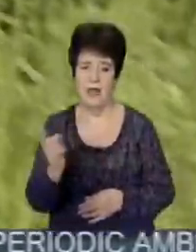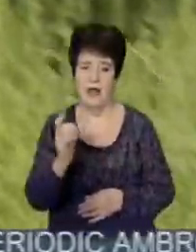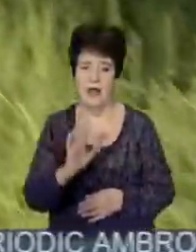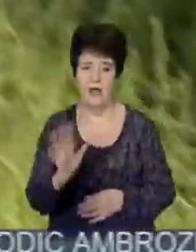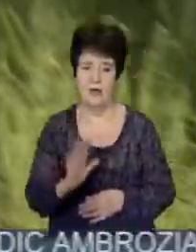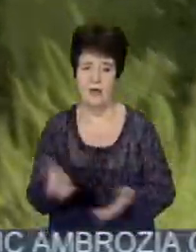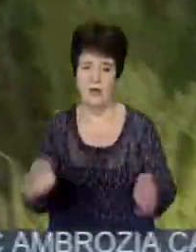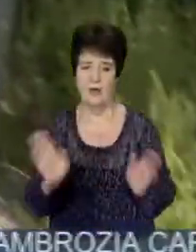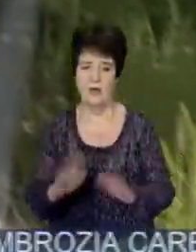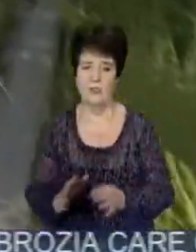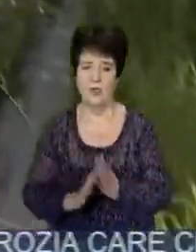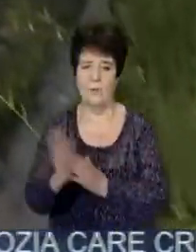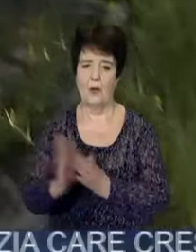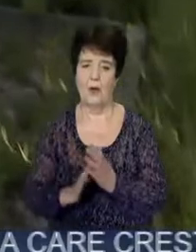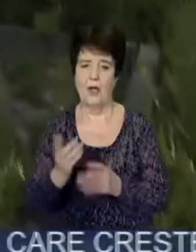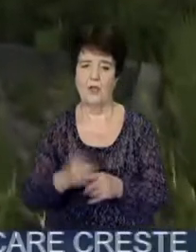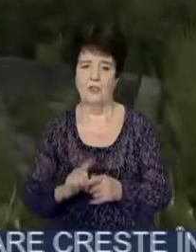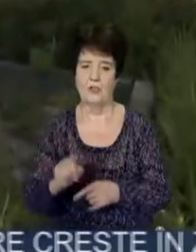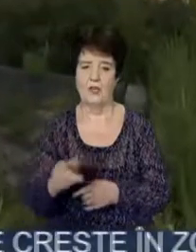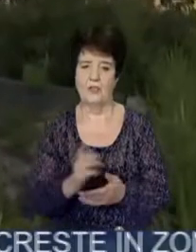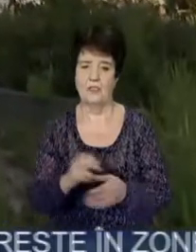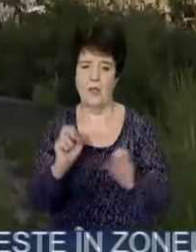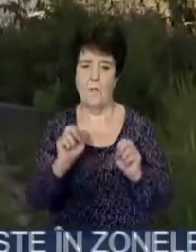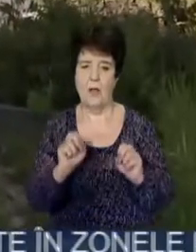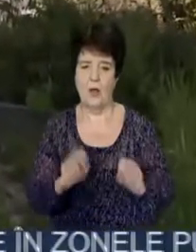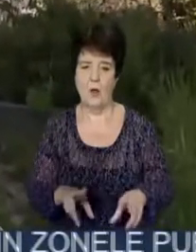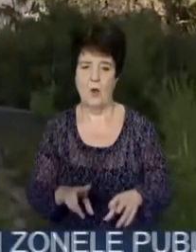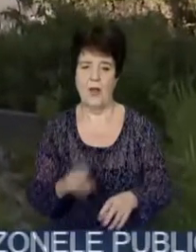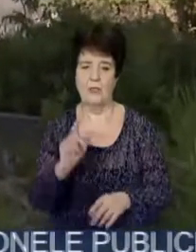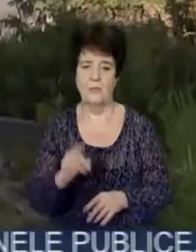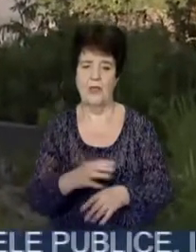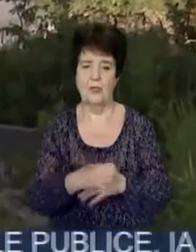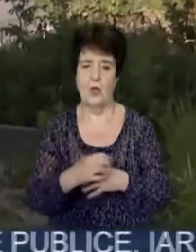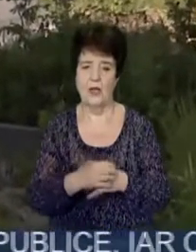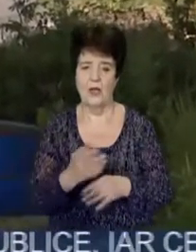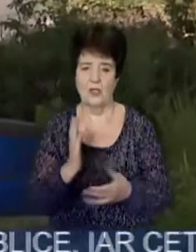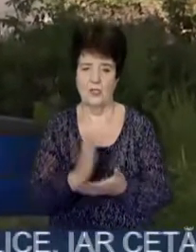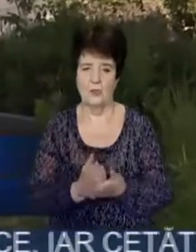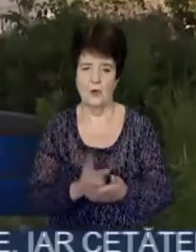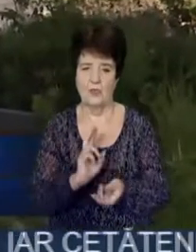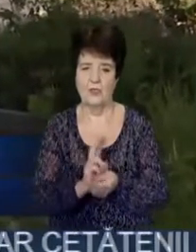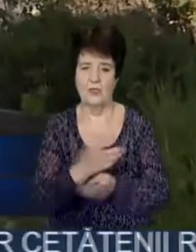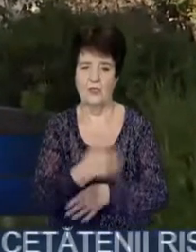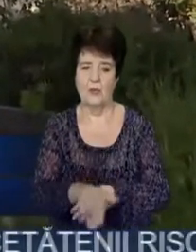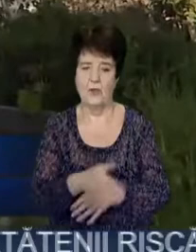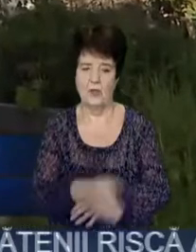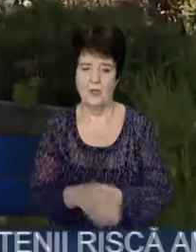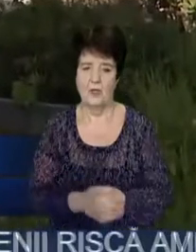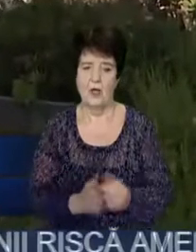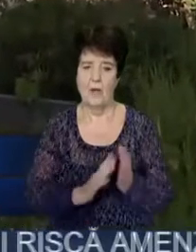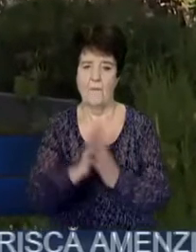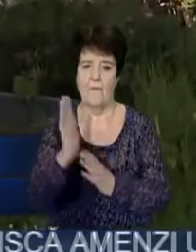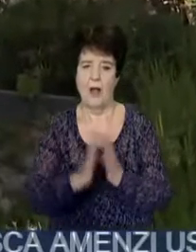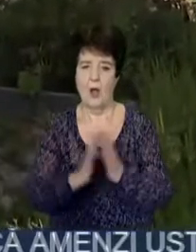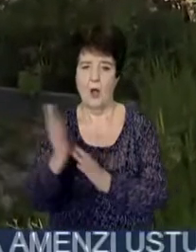cele lăsate pârloagă. Această plantă extrem de periculoasă pentru alergici poate fi întâlnită pe marginea drumului, în parcuri